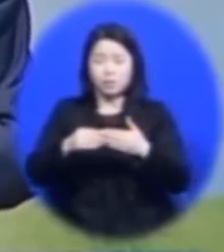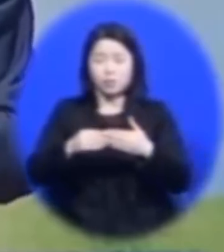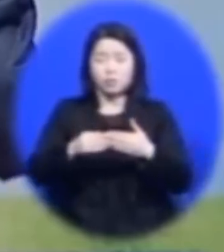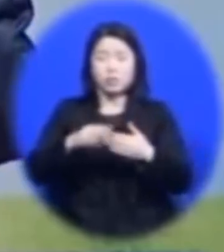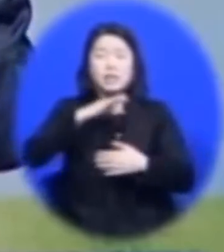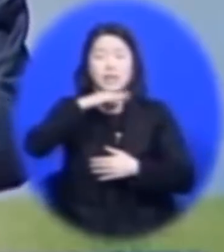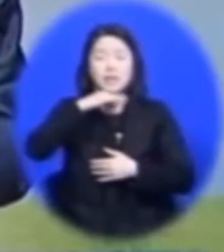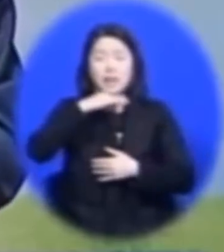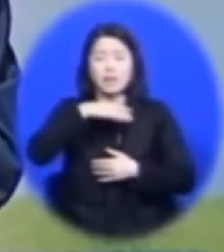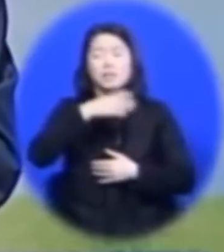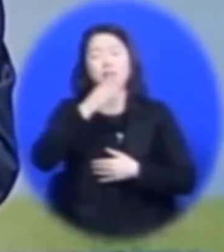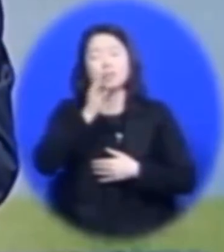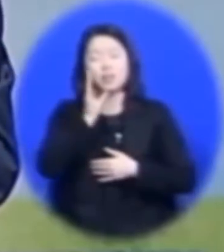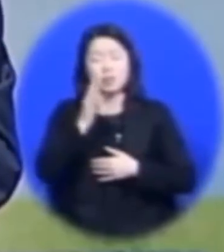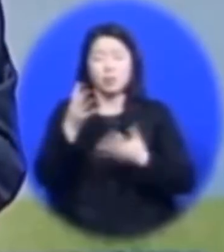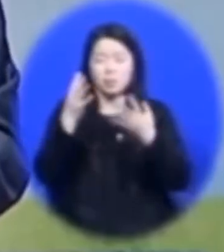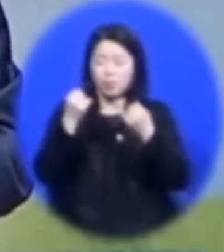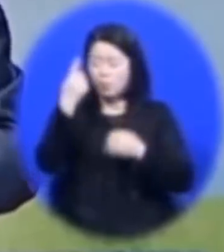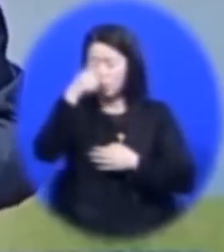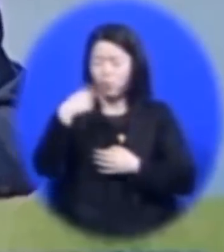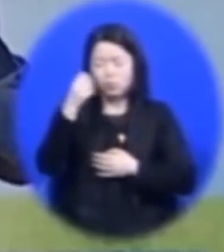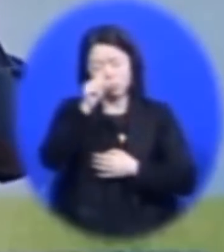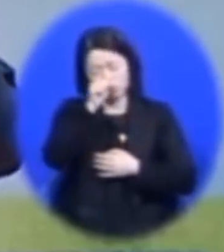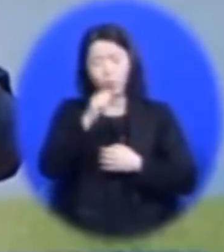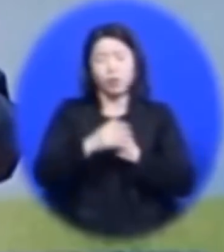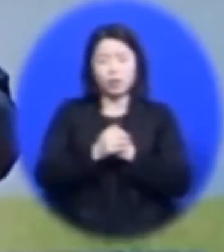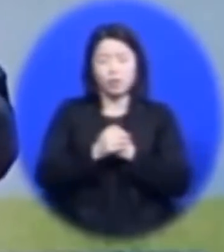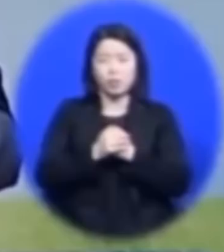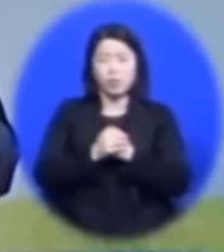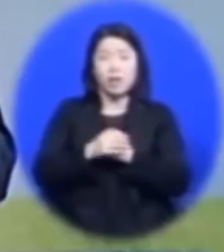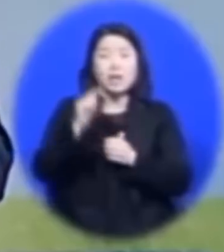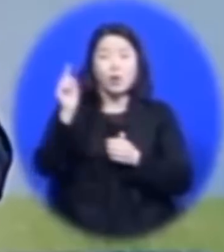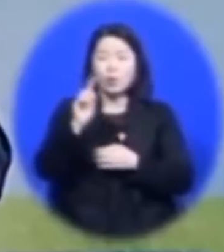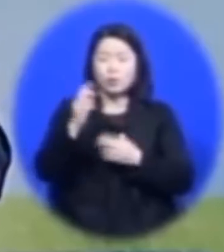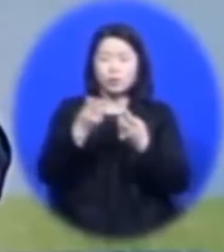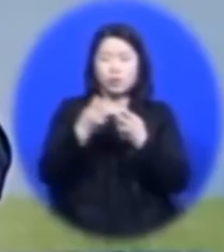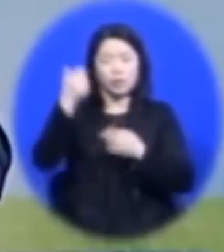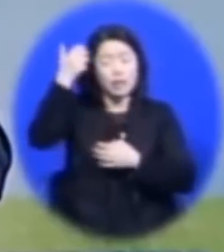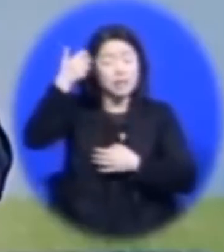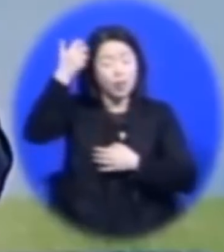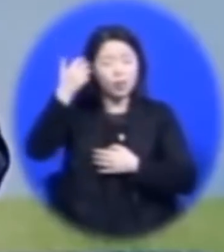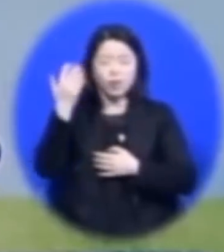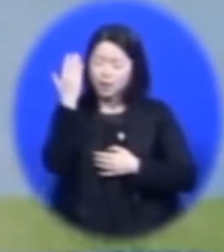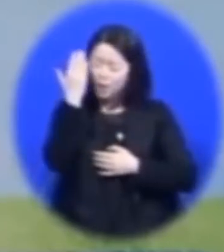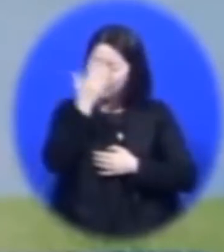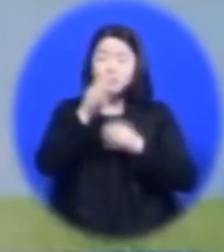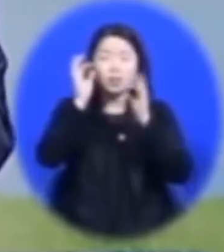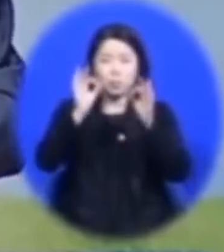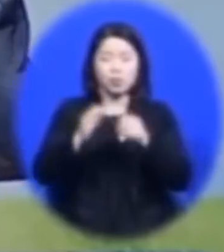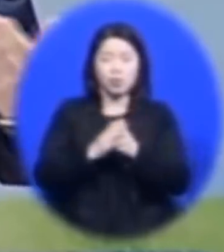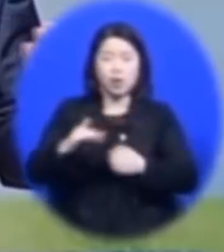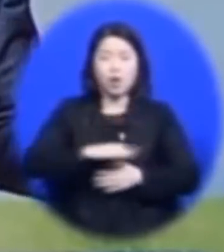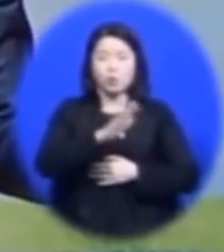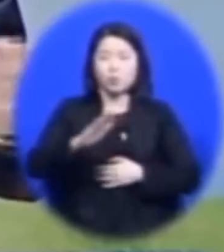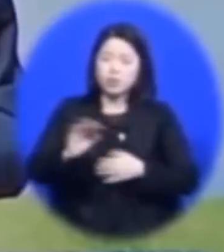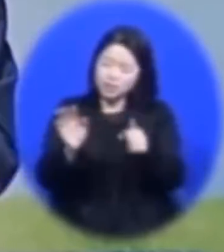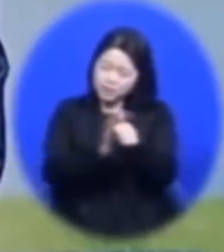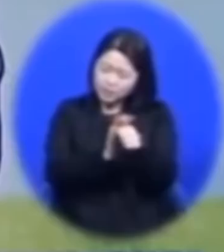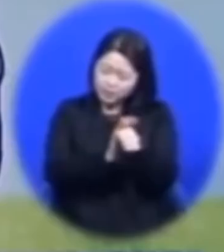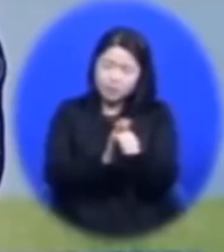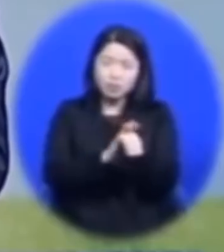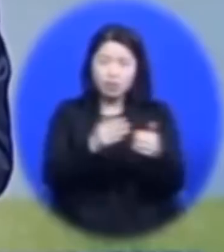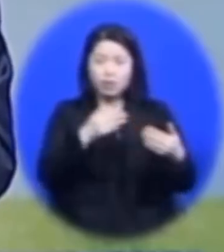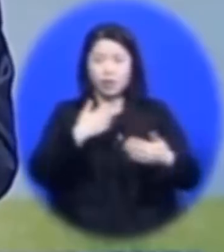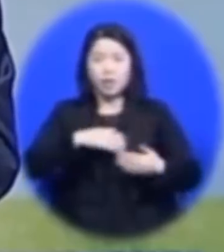어떻게 인상의 좋은지 어떻게 그렇게 영이 맑아 보이는 지 우리를 아주 친절하게 안내 해